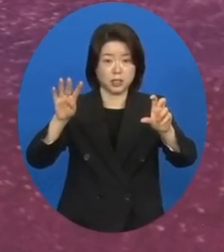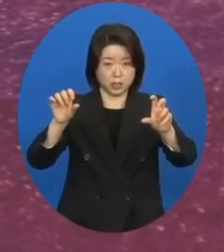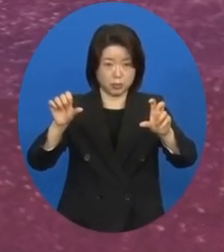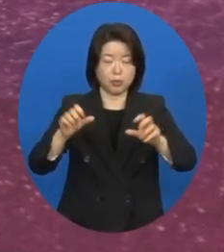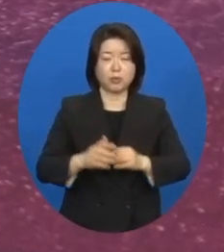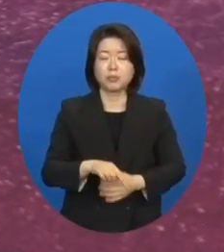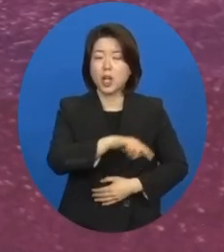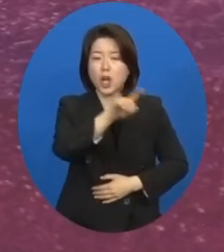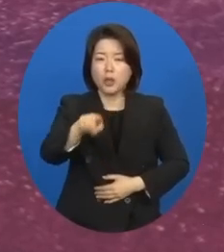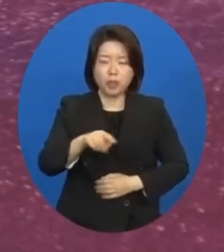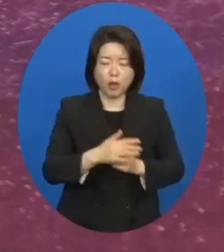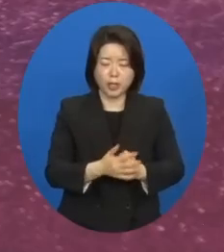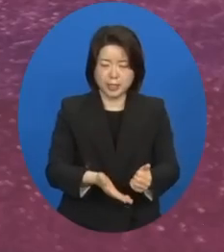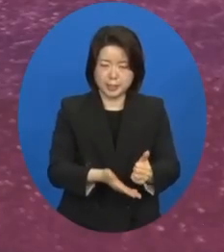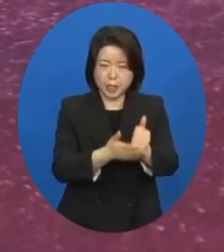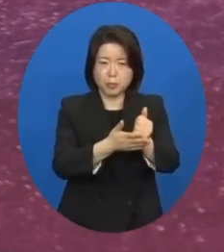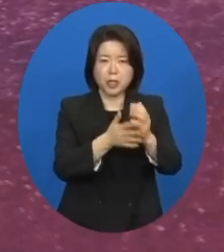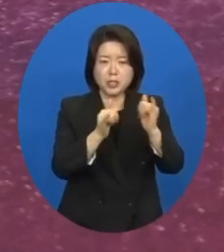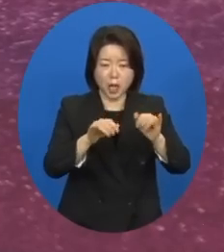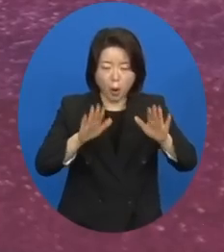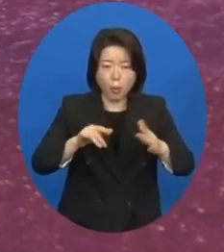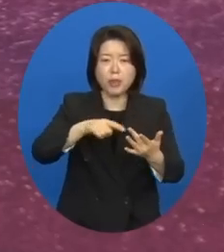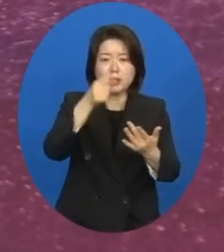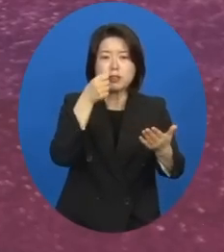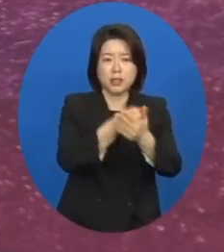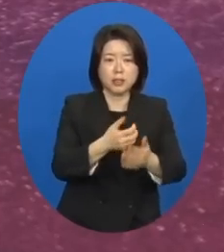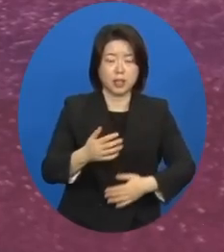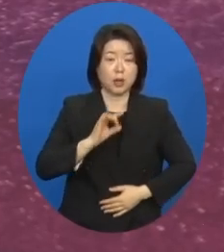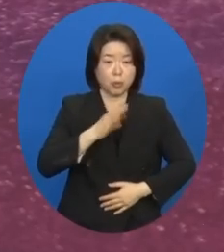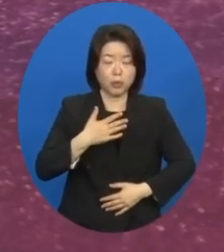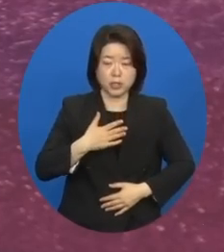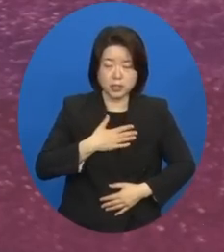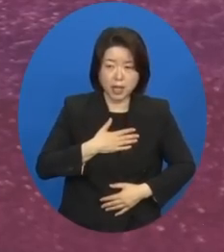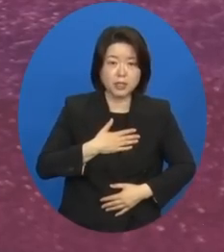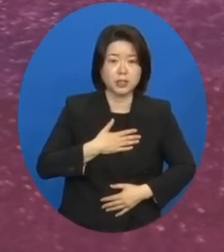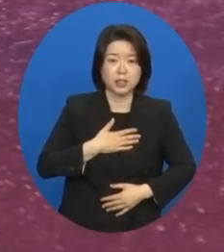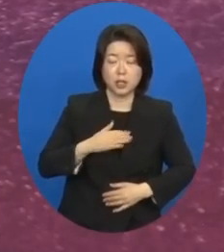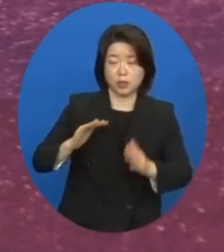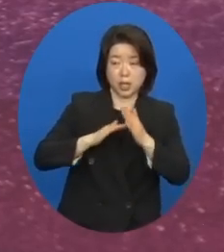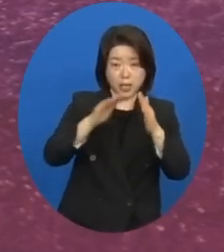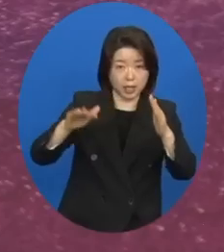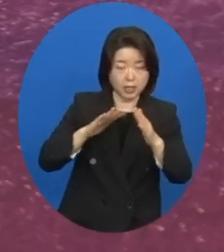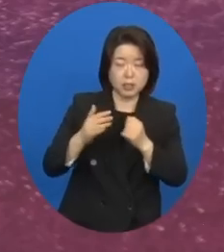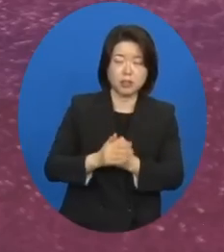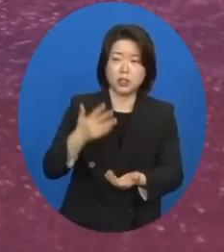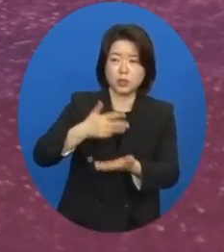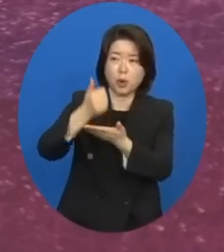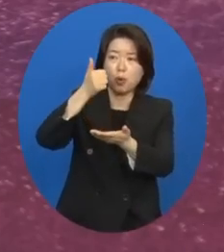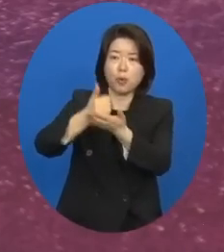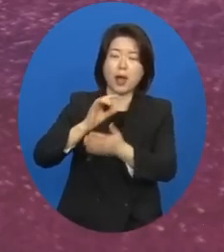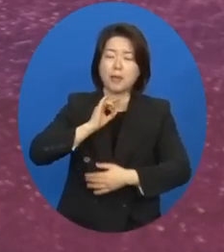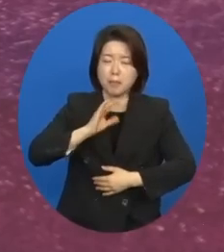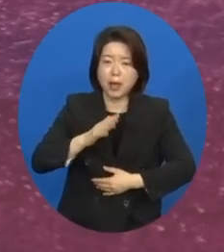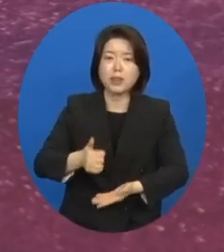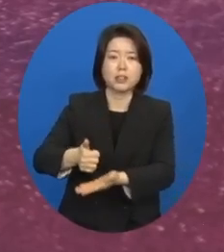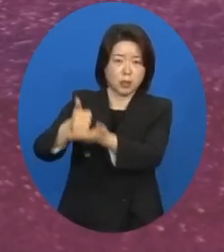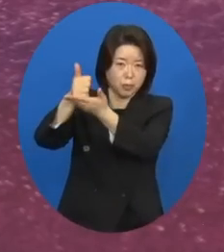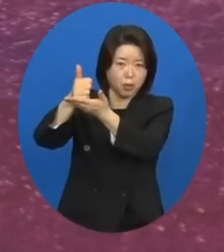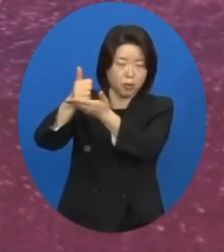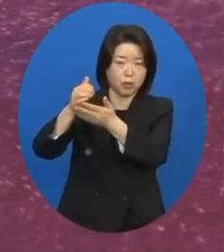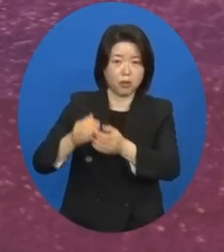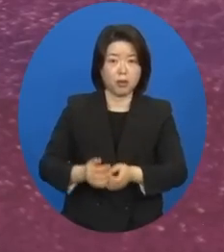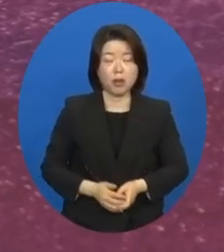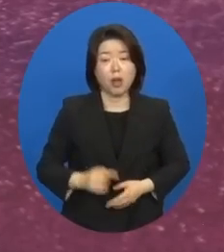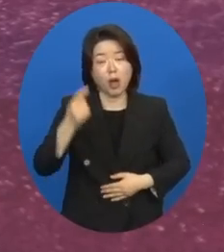섬길 자를 오늘 택하라. 오직 나와 내 집은 여호와를 섬기겠노라 하니. 왜 이스라엘